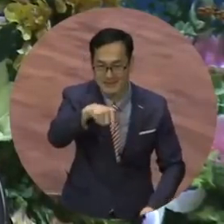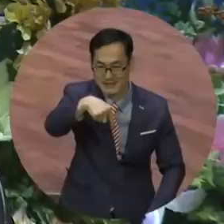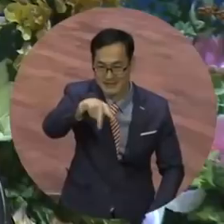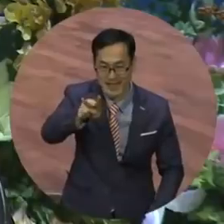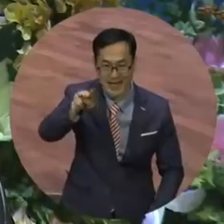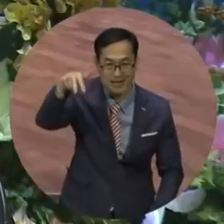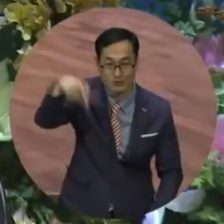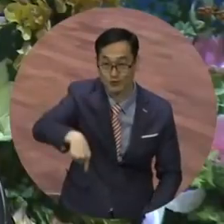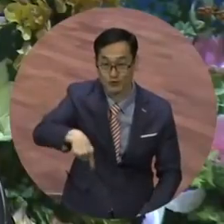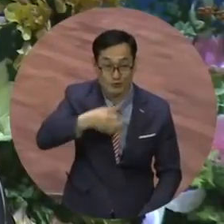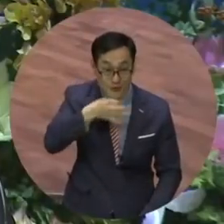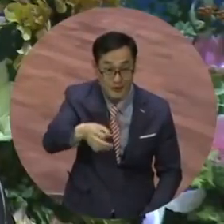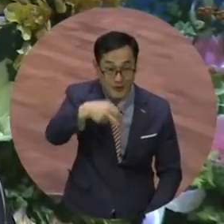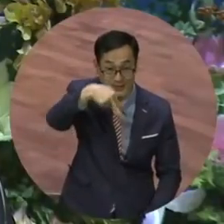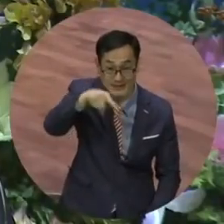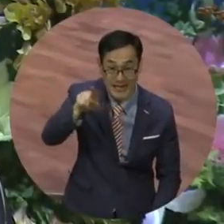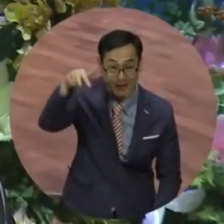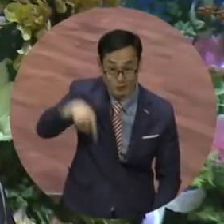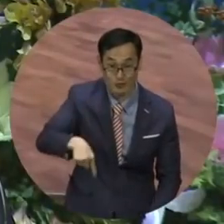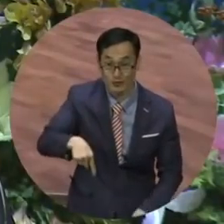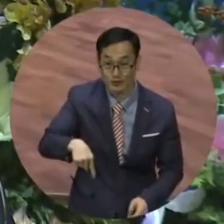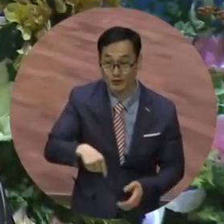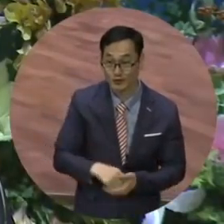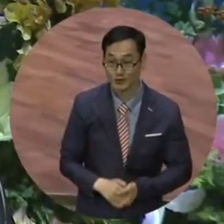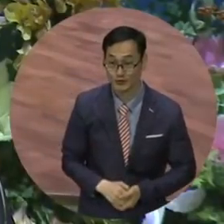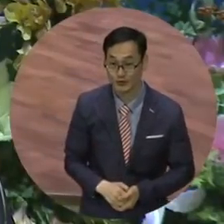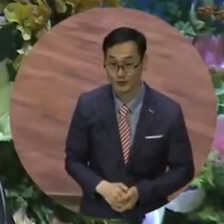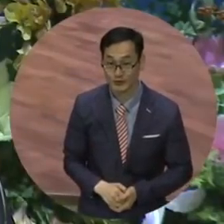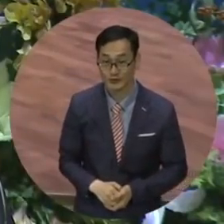앉았다 알잖아요. 둘이 사니까 248 팔자잖아요.